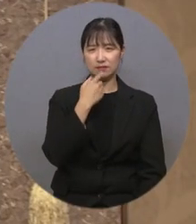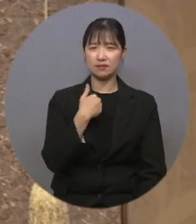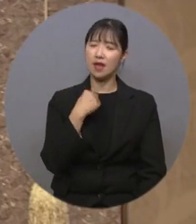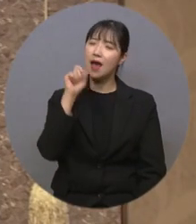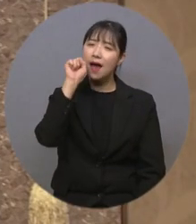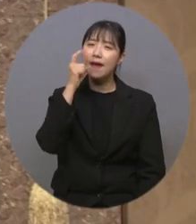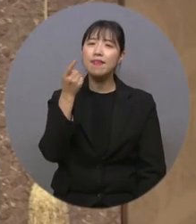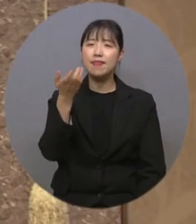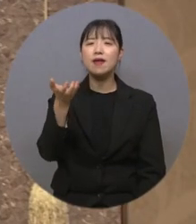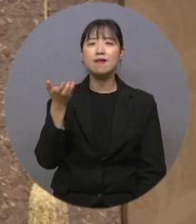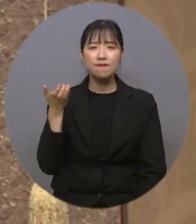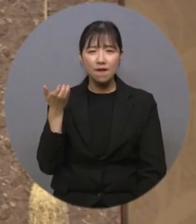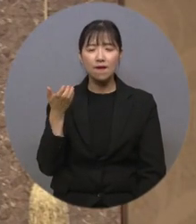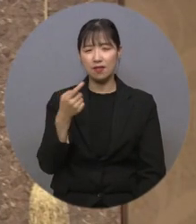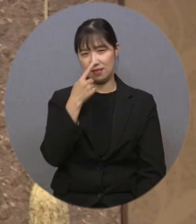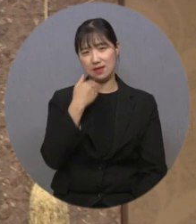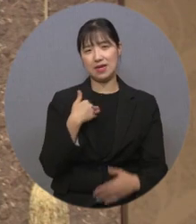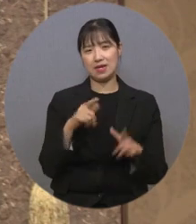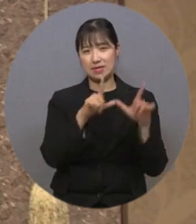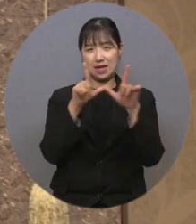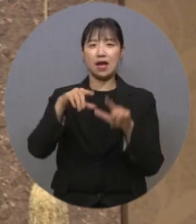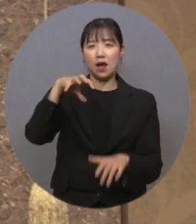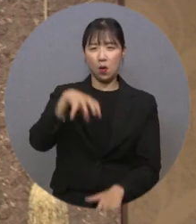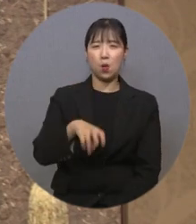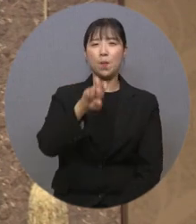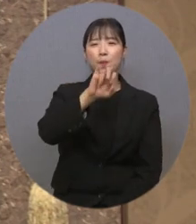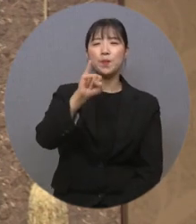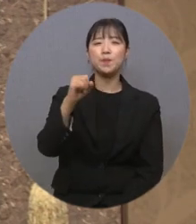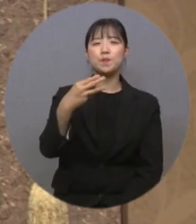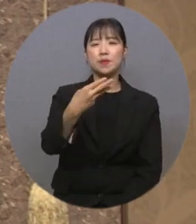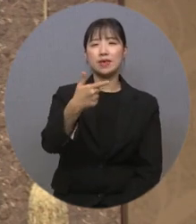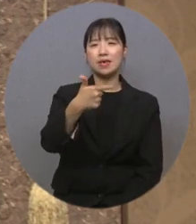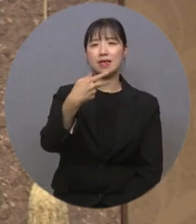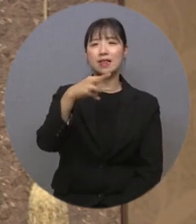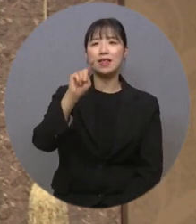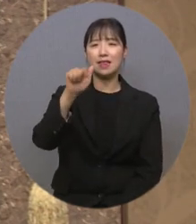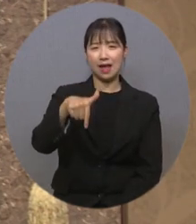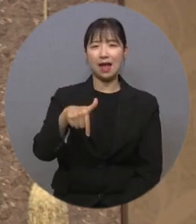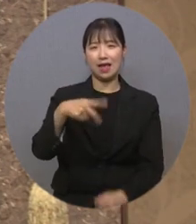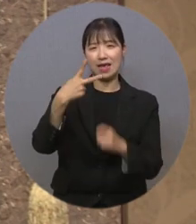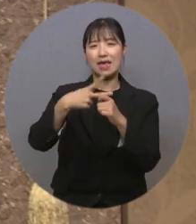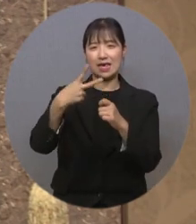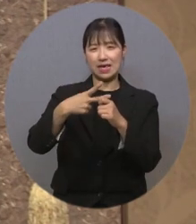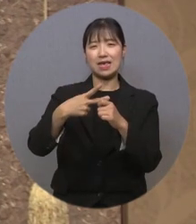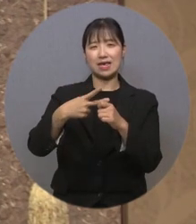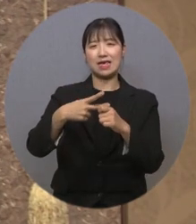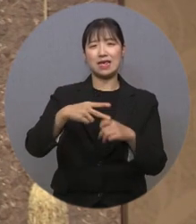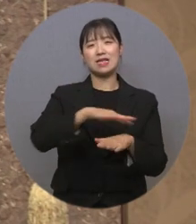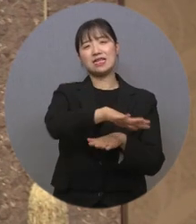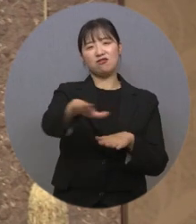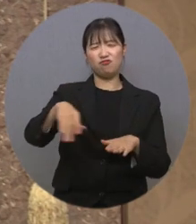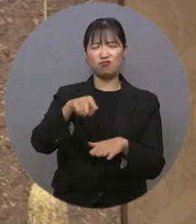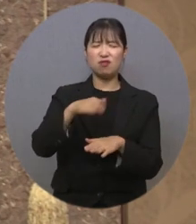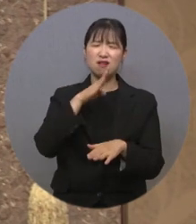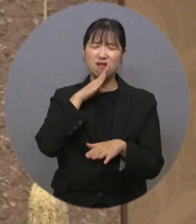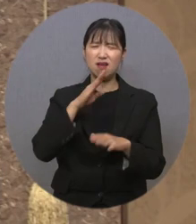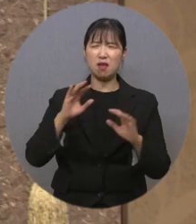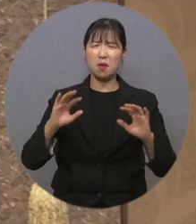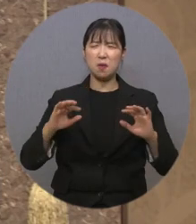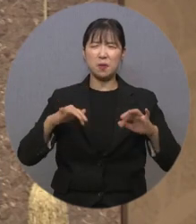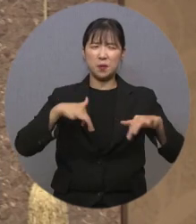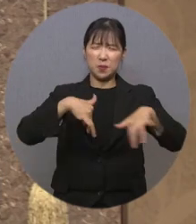달 전에 예. 제가 살고 있는 밀락 이지구라는 그런 큰 번화한 거리인데